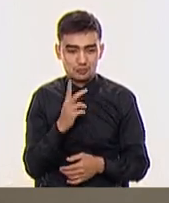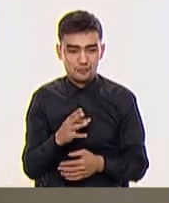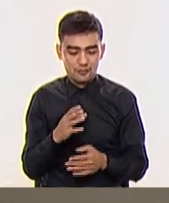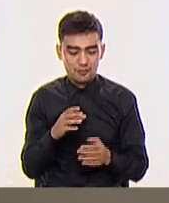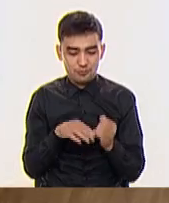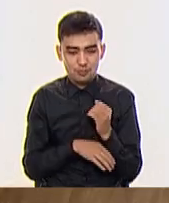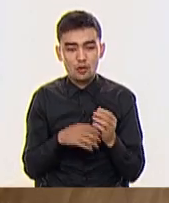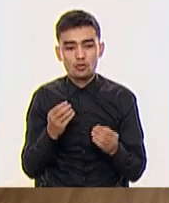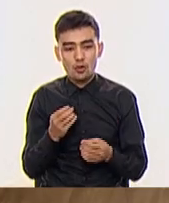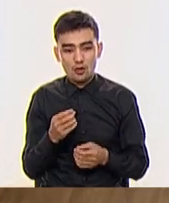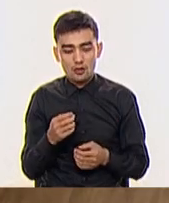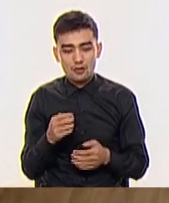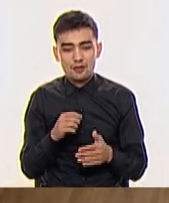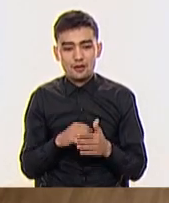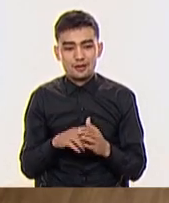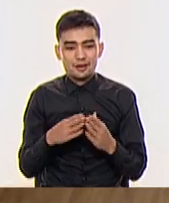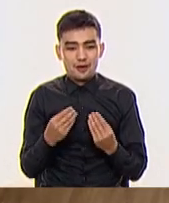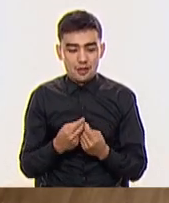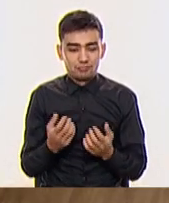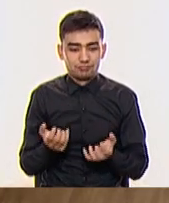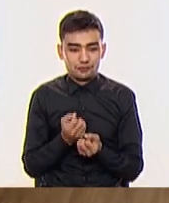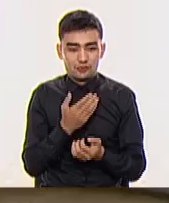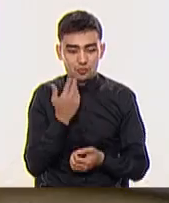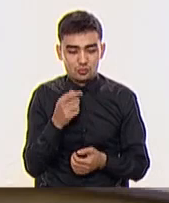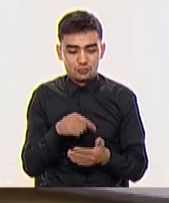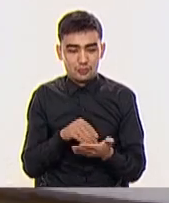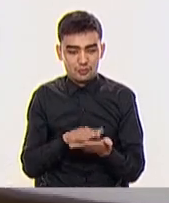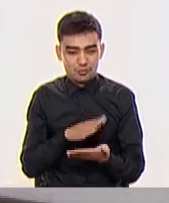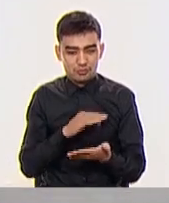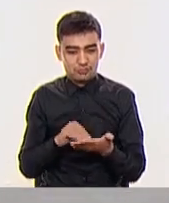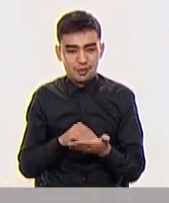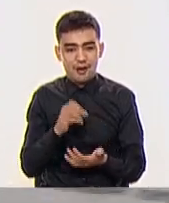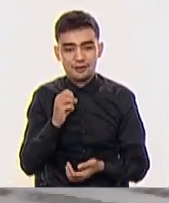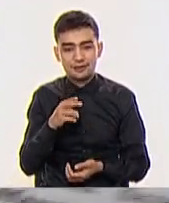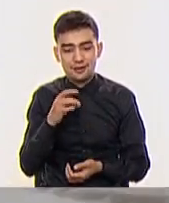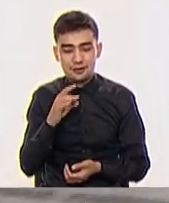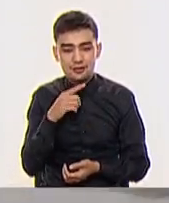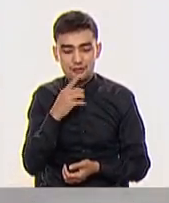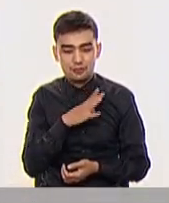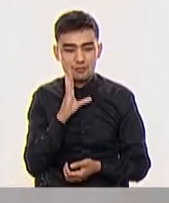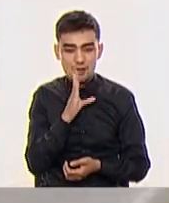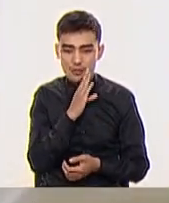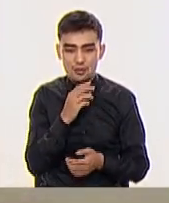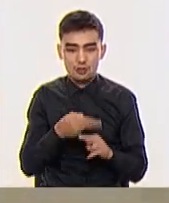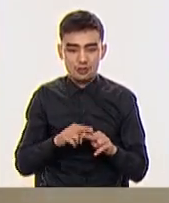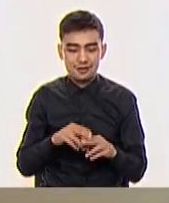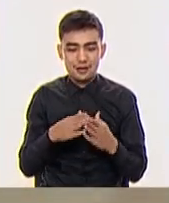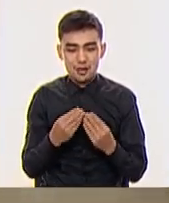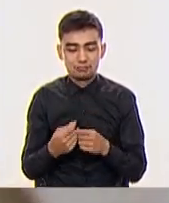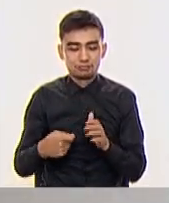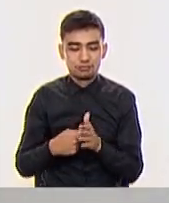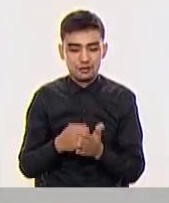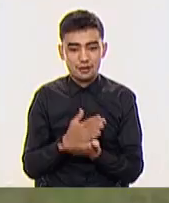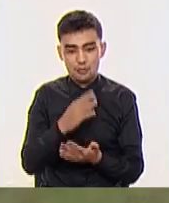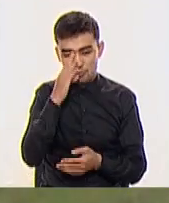камнем преткновения стало и отсутствие семейной поддержки. Так указано в выписке. Но Оскар говорит, мама – единственный кормилец в семье. Его,